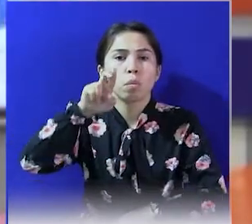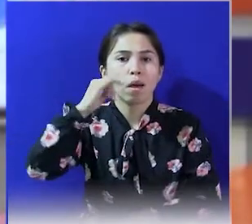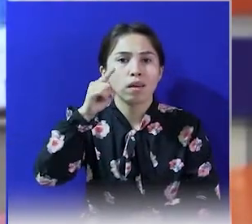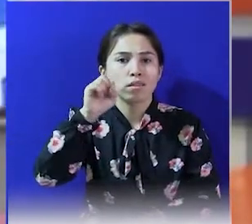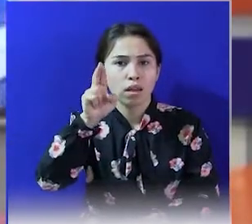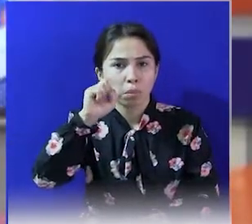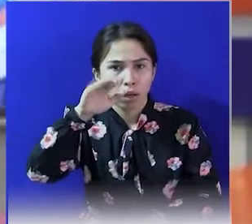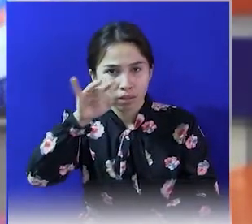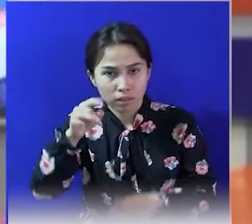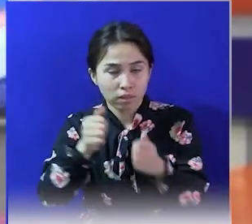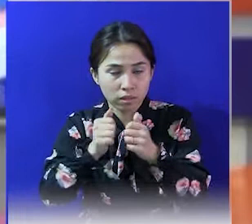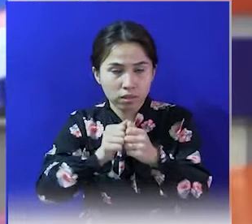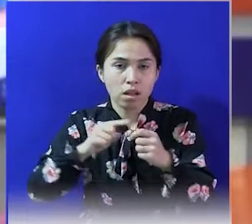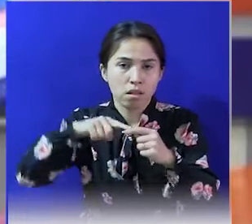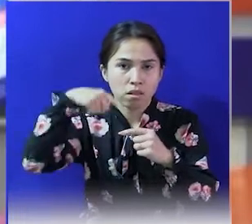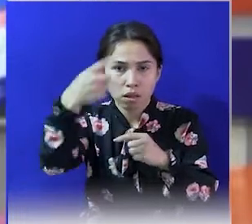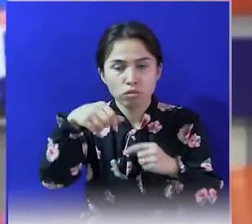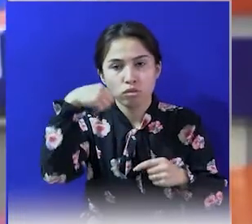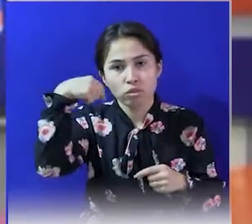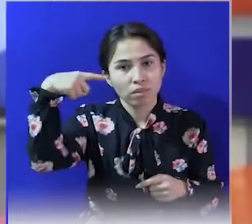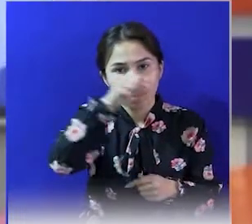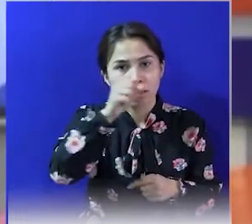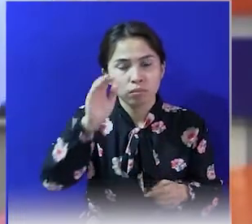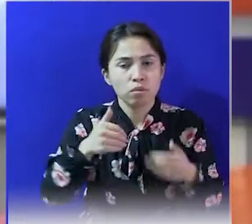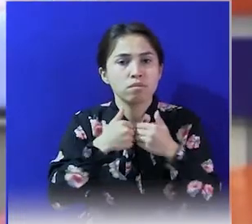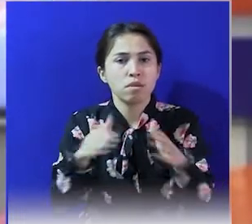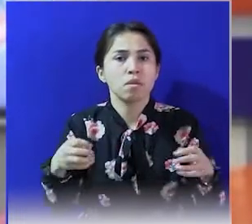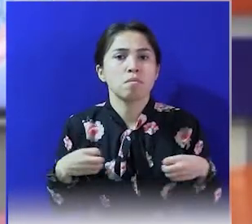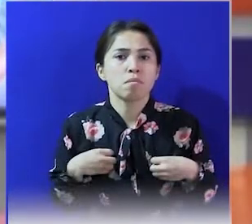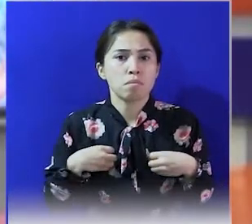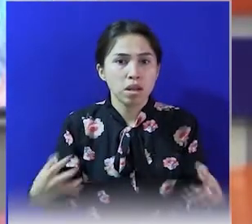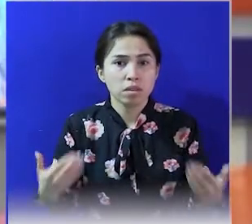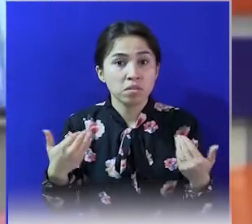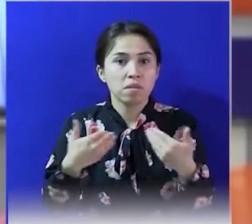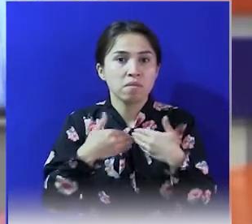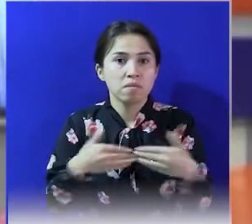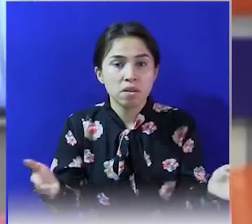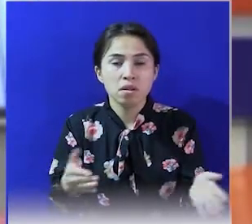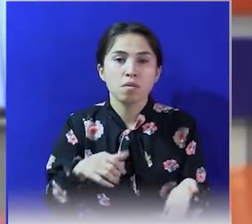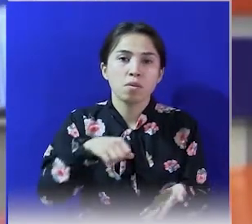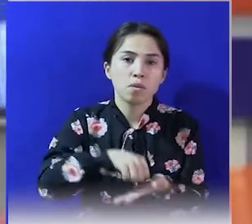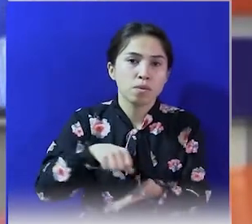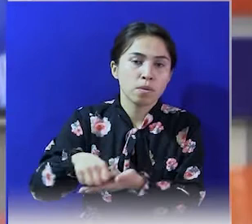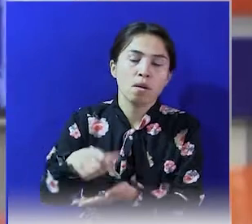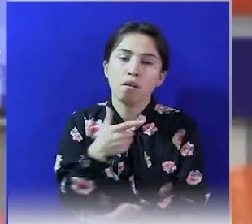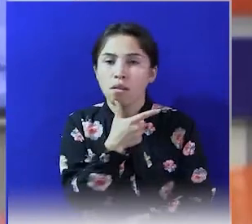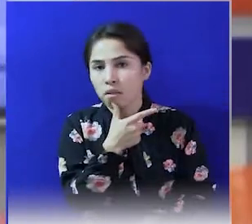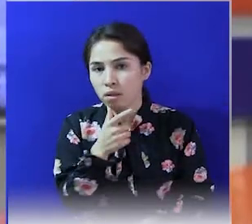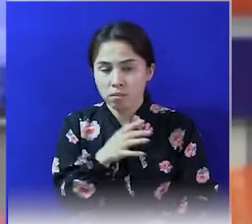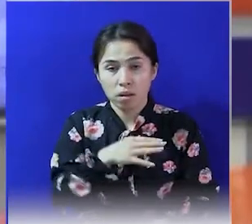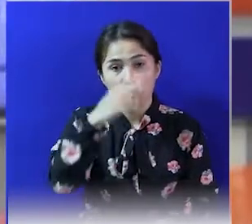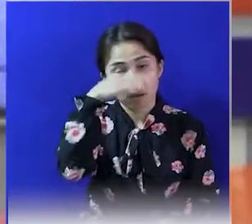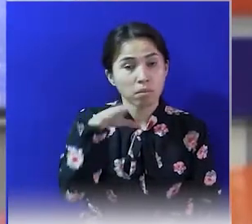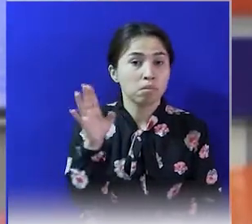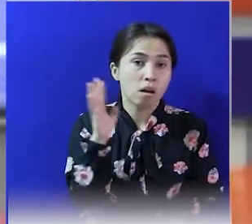улице Байзак-Батыра, запланирована на следующую неделю. Что будет в школе? Сегодня был организован День открытых дверей